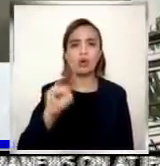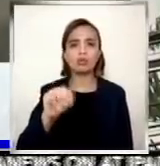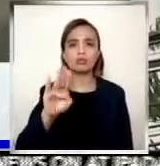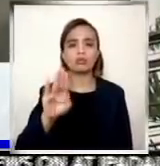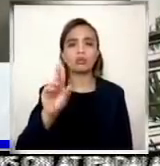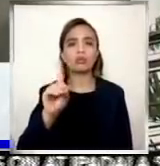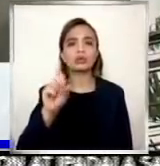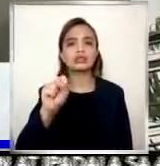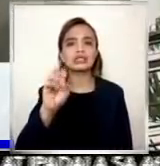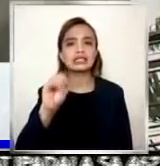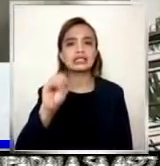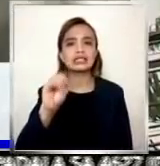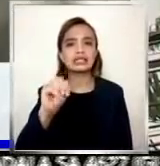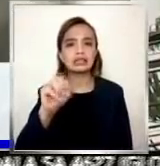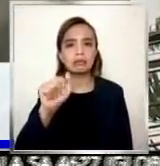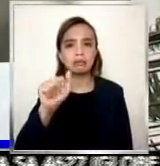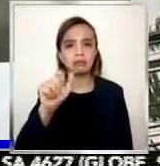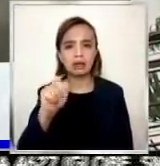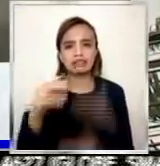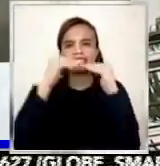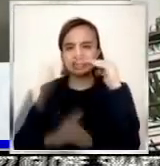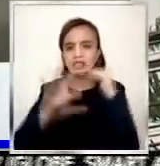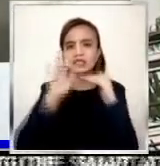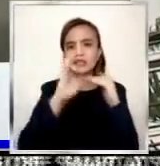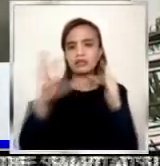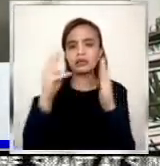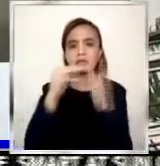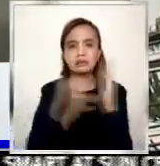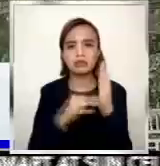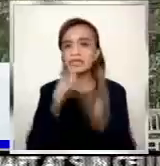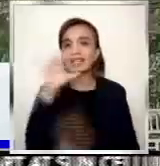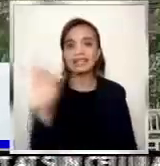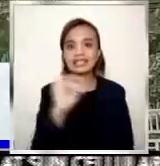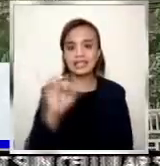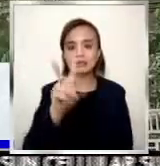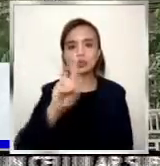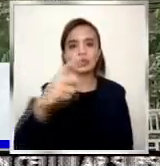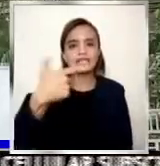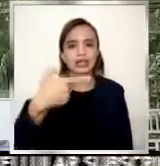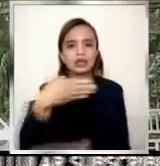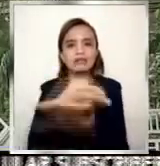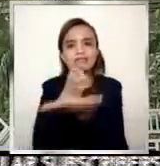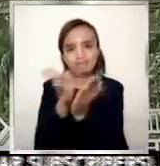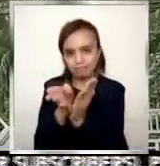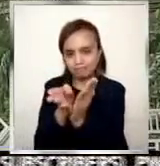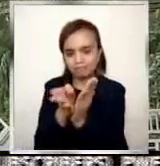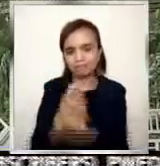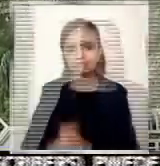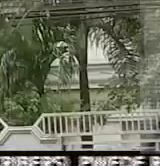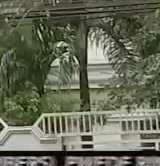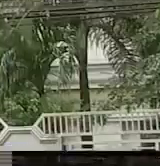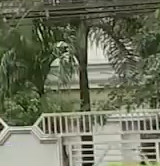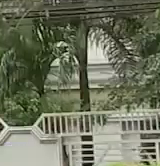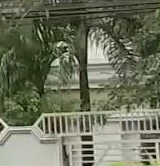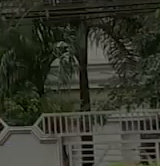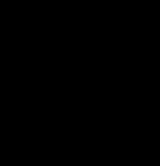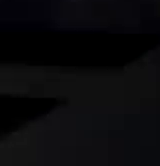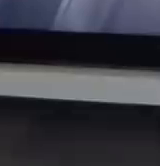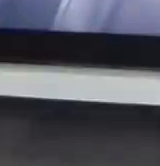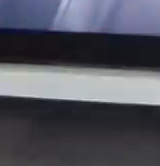ng 700 million pesos kumpara sa 2021 budget. Cedric Castillo, Nakatutok, 24